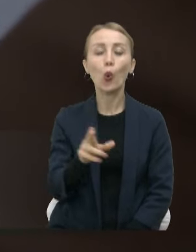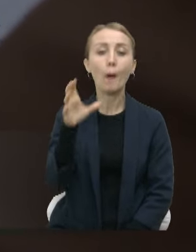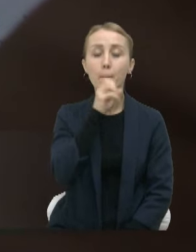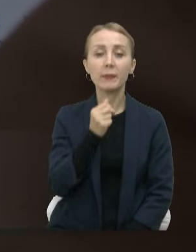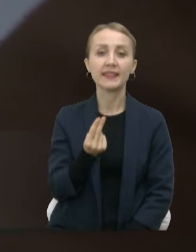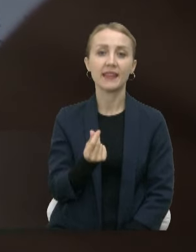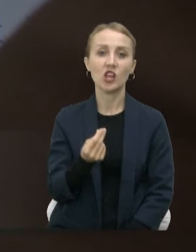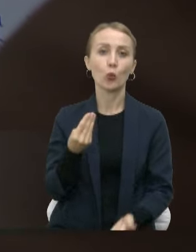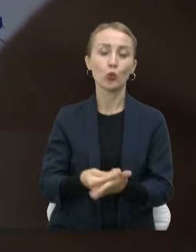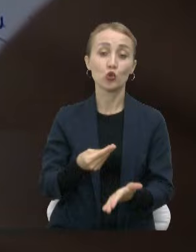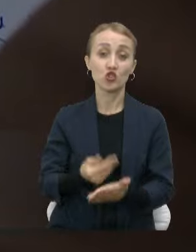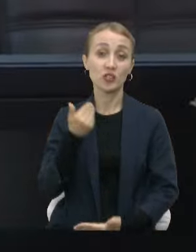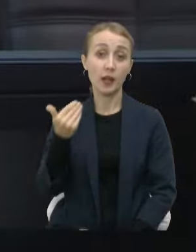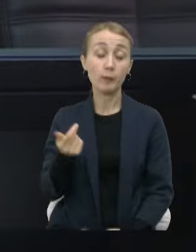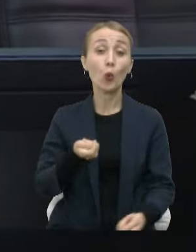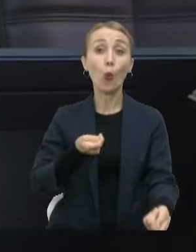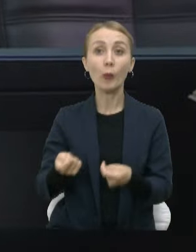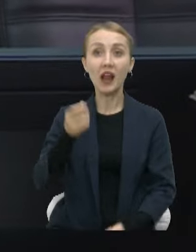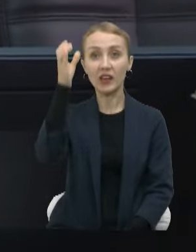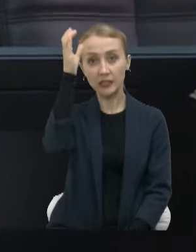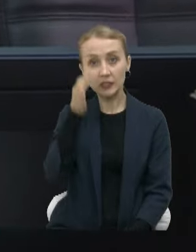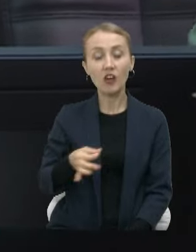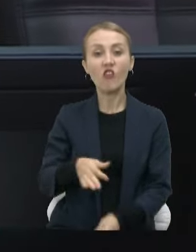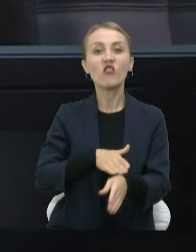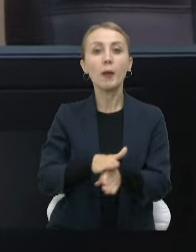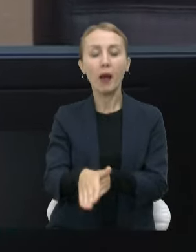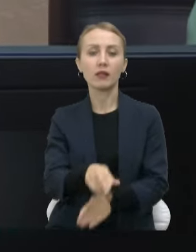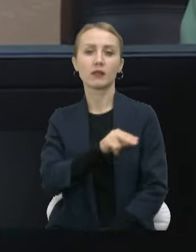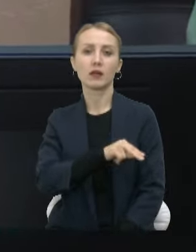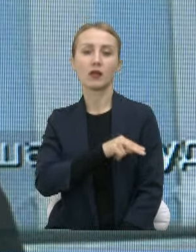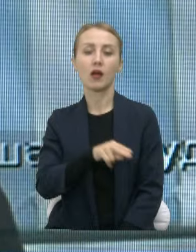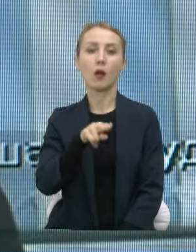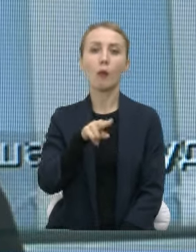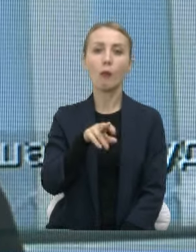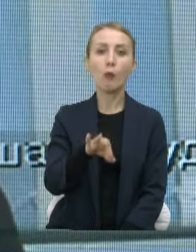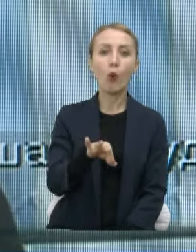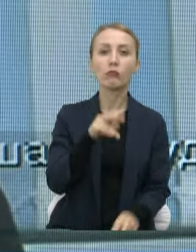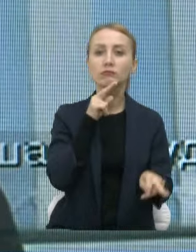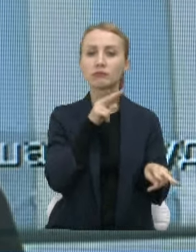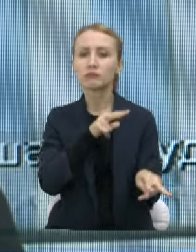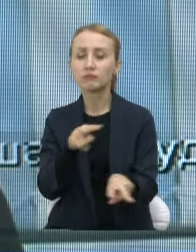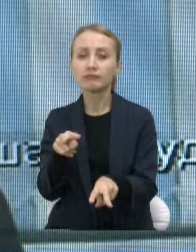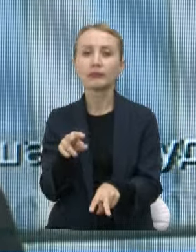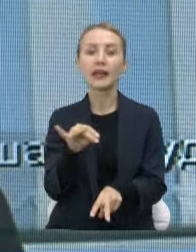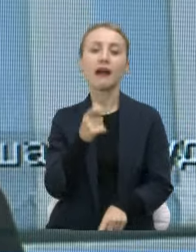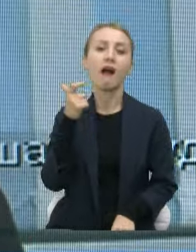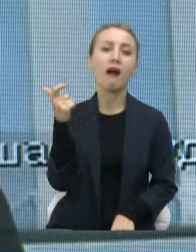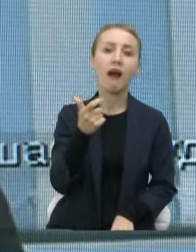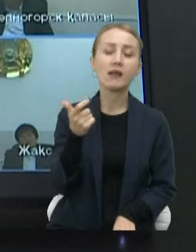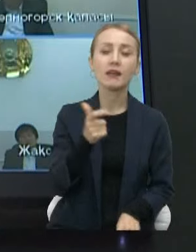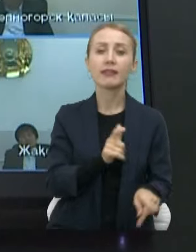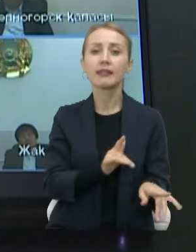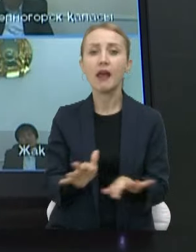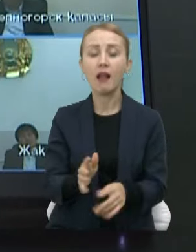бюджетных средств. Управление образования области выполняет функции по координации образовательного процесса и хозяйственной деятельности